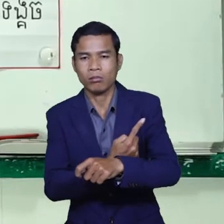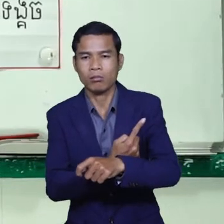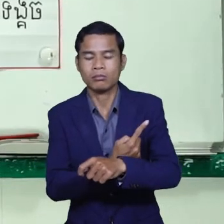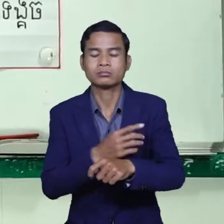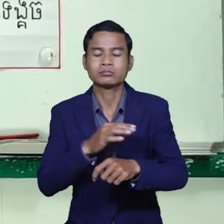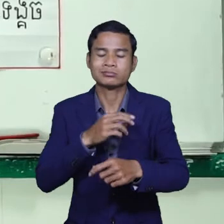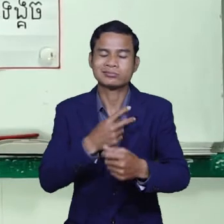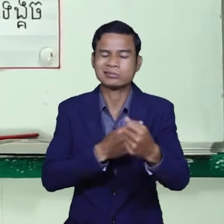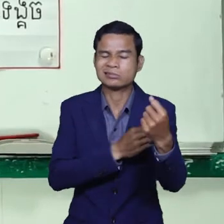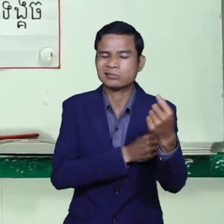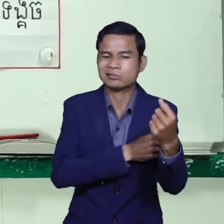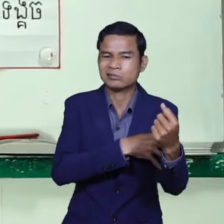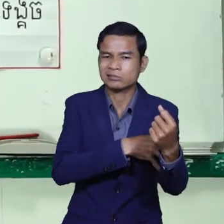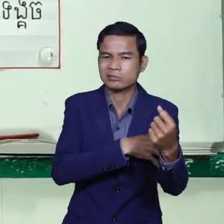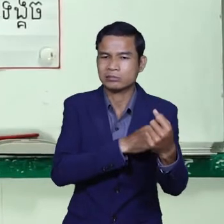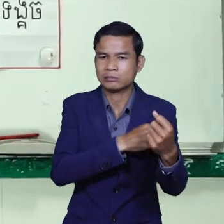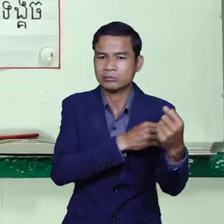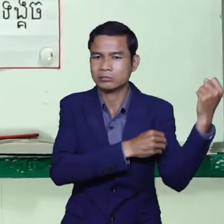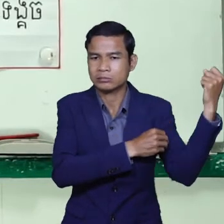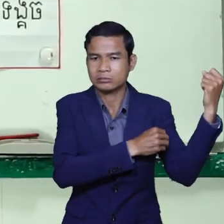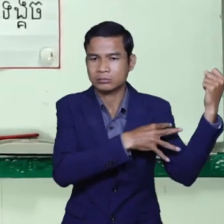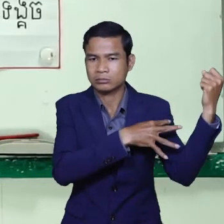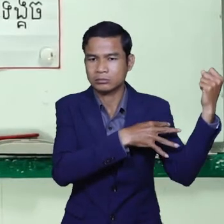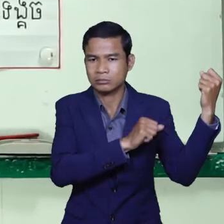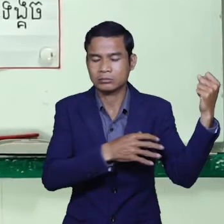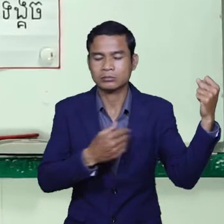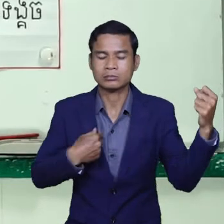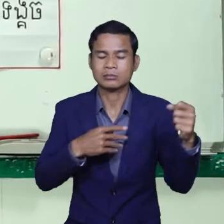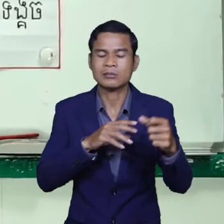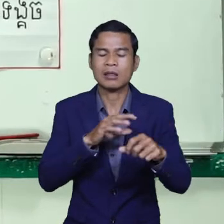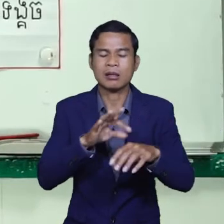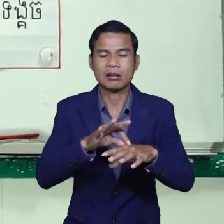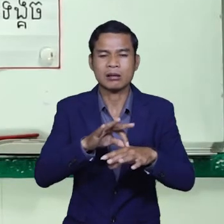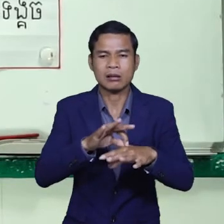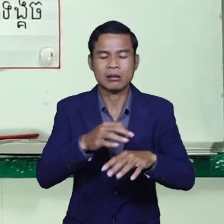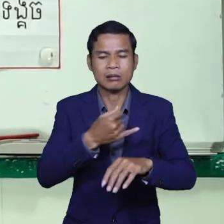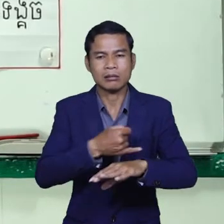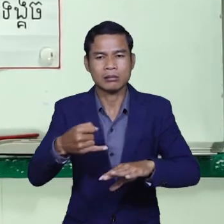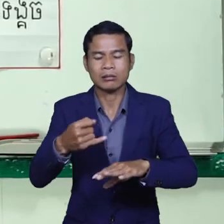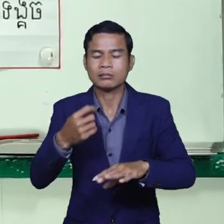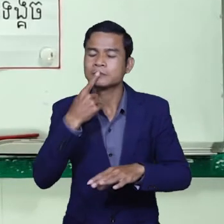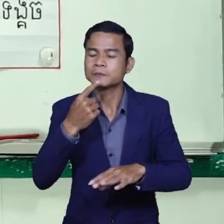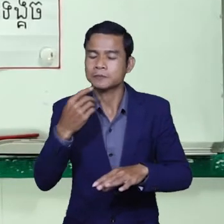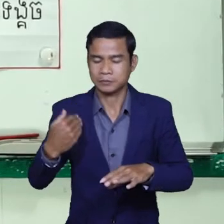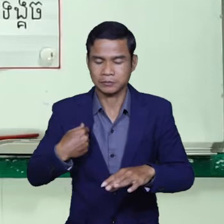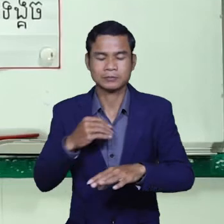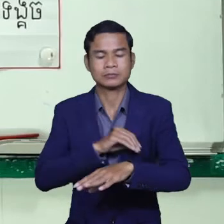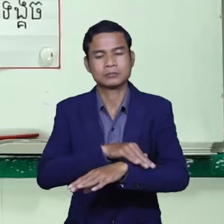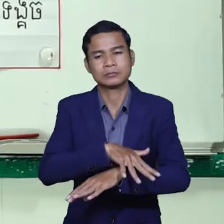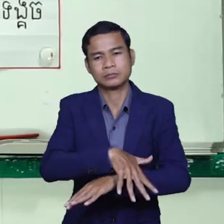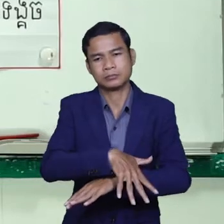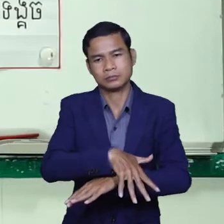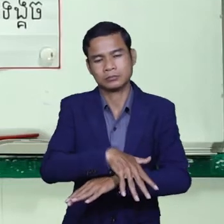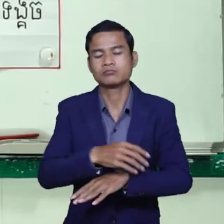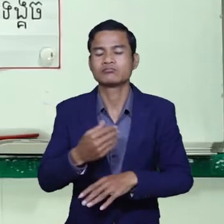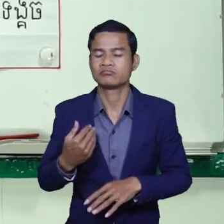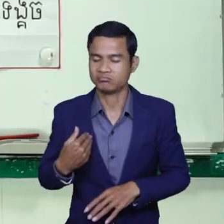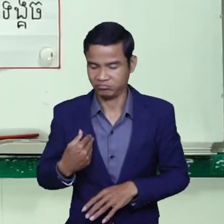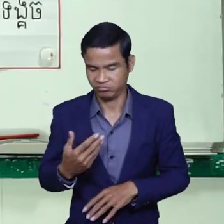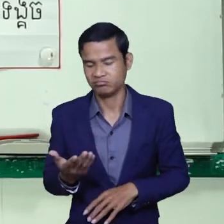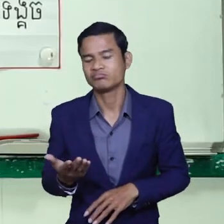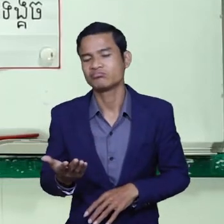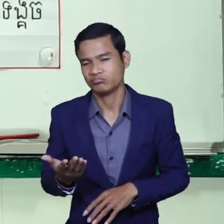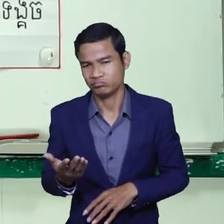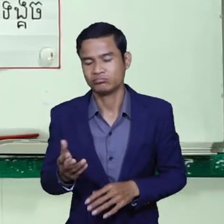sạch đóm chà nâng sạch bay rồi bao nhiêu rồi hô tập pa nâng sạch sai chiếm chà thưa ao miên chà chiêm hổ là cần đấy